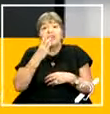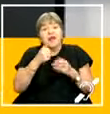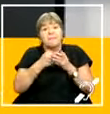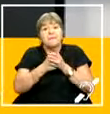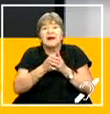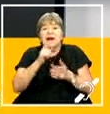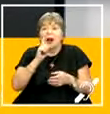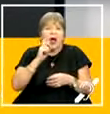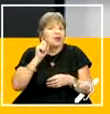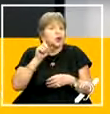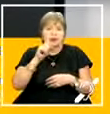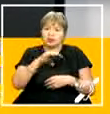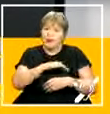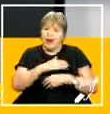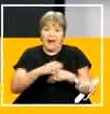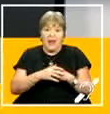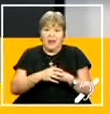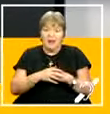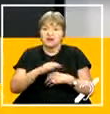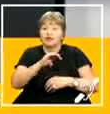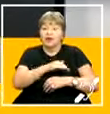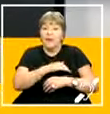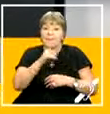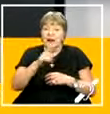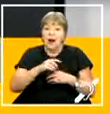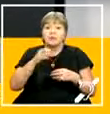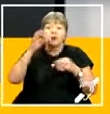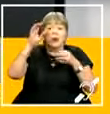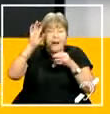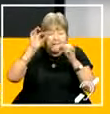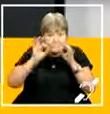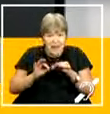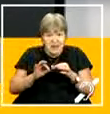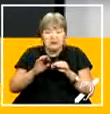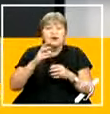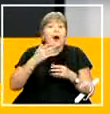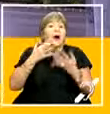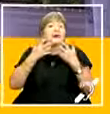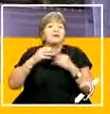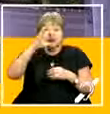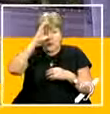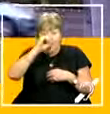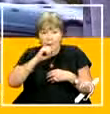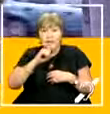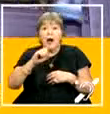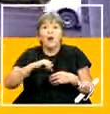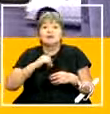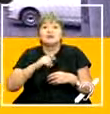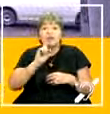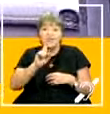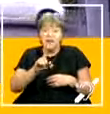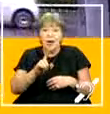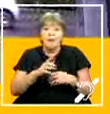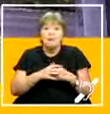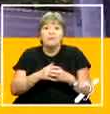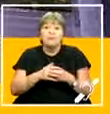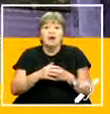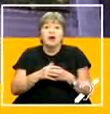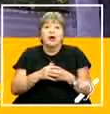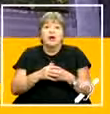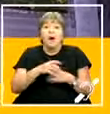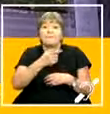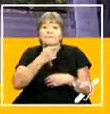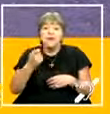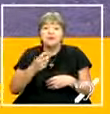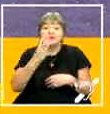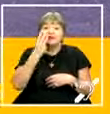mult 12 grade, iar temperaturile minime, ceea ce se va înregistra pe parcursul nopții, vor fi cuprinse cam între